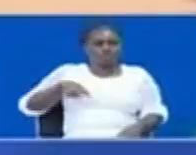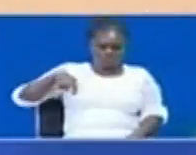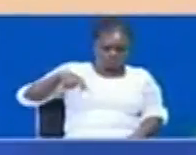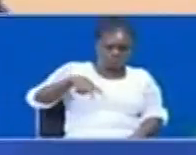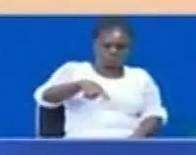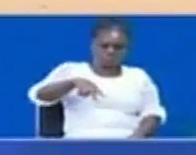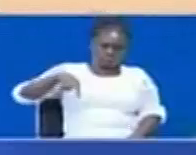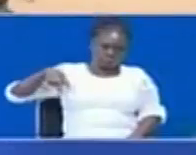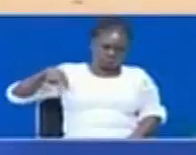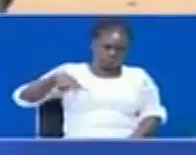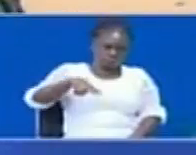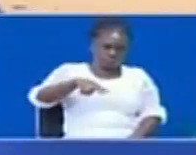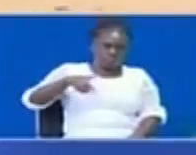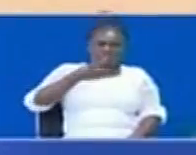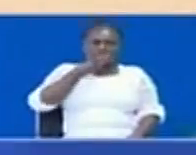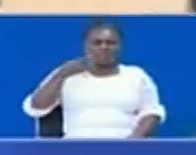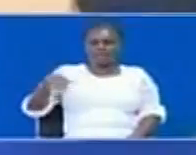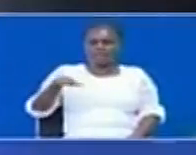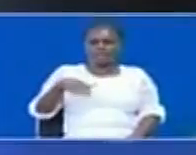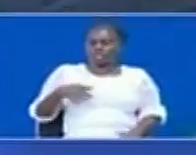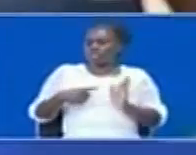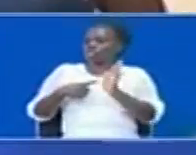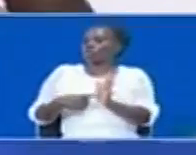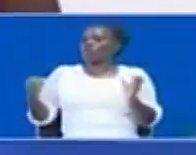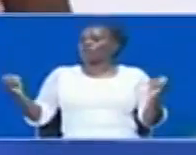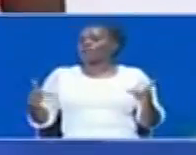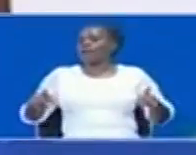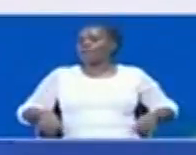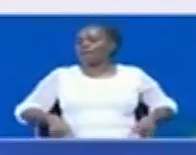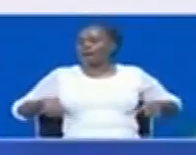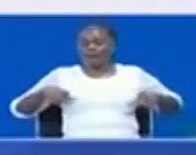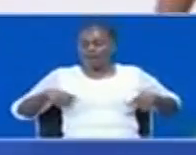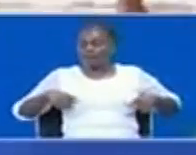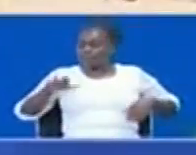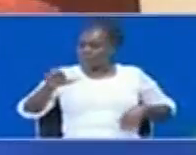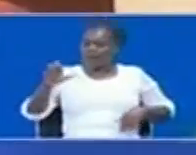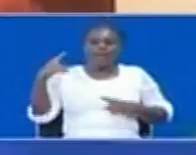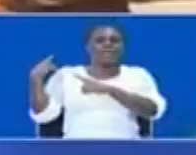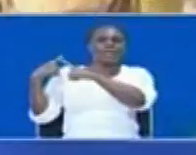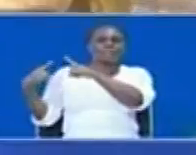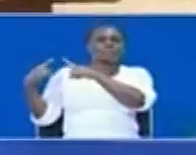hatua tuliopiga katika jangwa hili, inakupa dhihirisho ya maisha ambayo wengi wao hupitia.